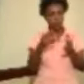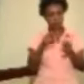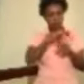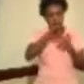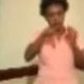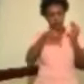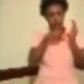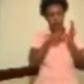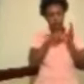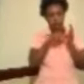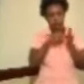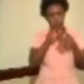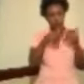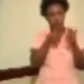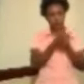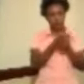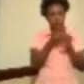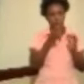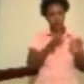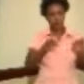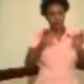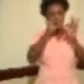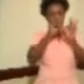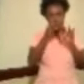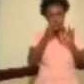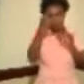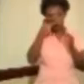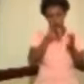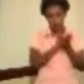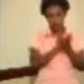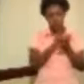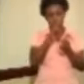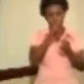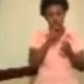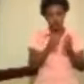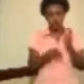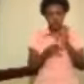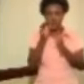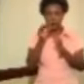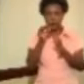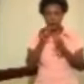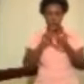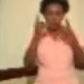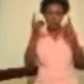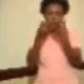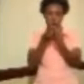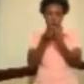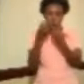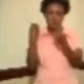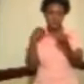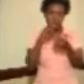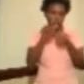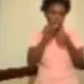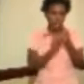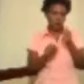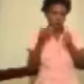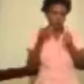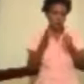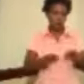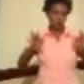partir de degrés l'importance des rivières, par exemple. Nous gagnons à partir de l'importance de la nature, des